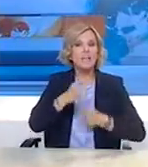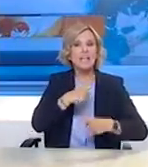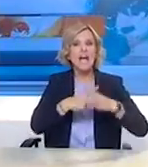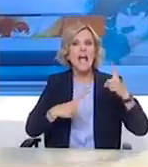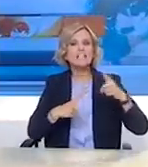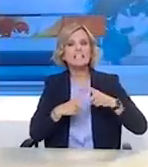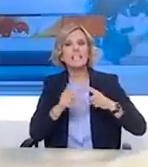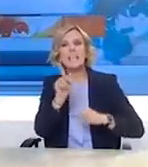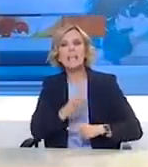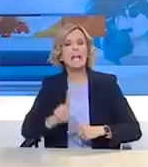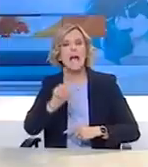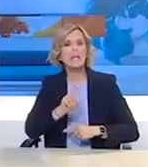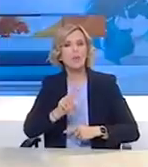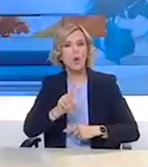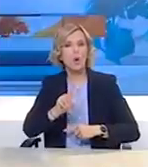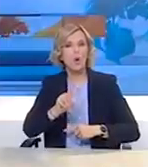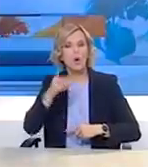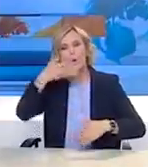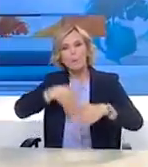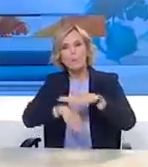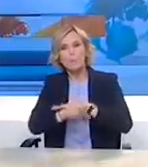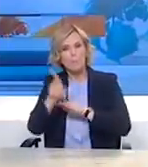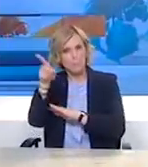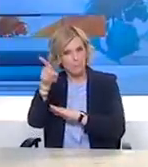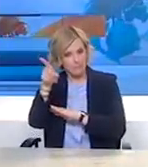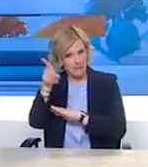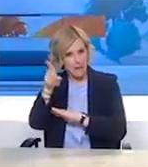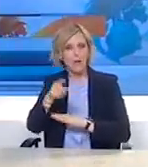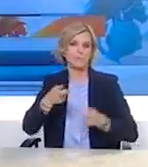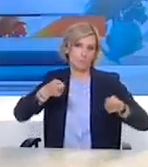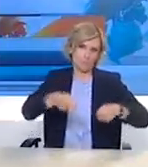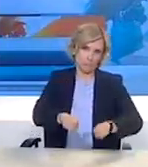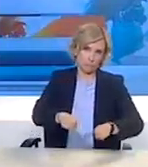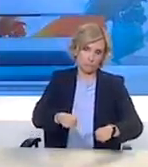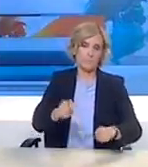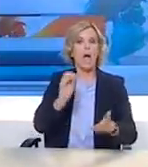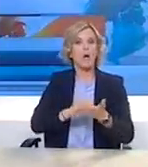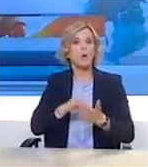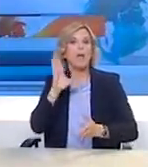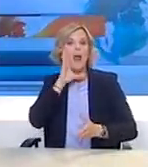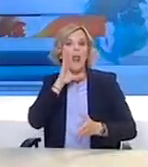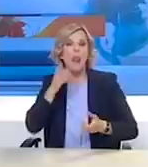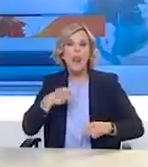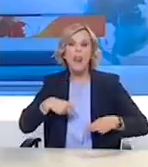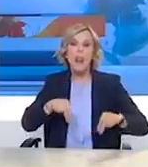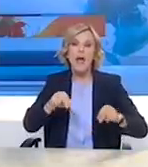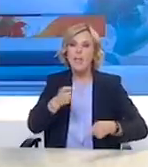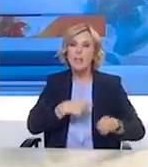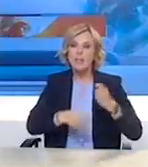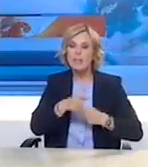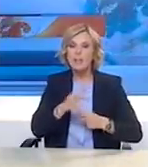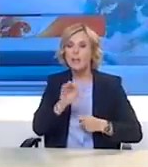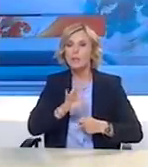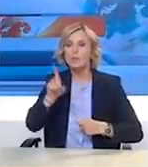στην Καλλίπολη επί της οδού Μαρίας Χατζικυριακού. Και η λαϊκή αγορά επί της οδού Δαβάκη στην